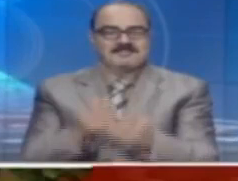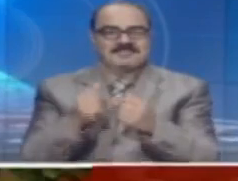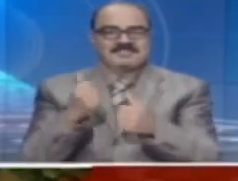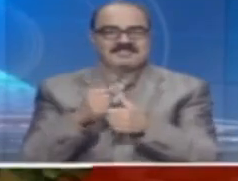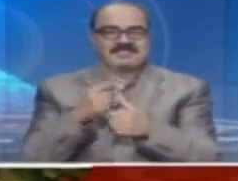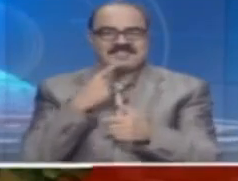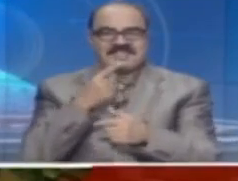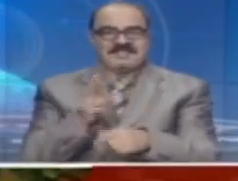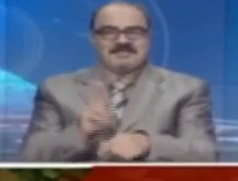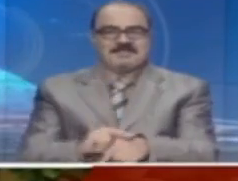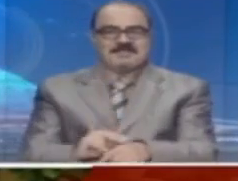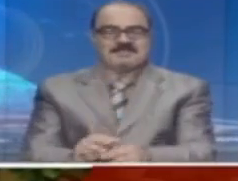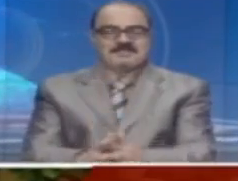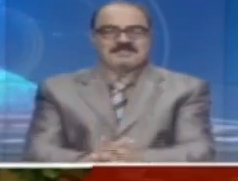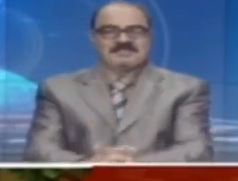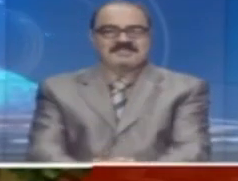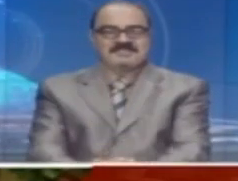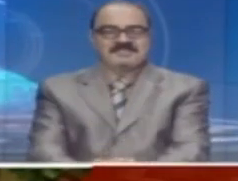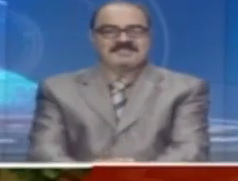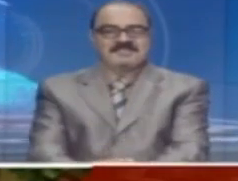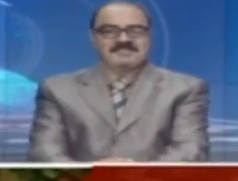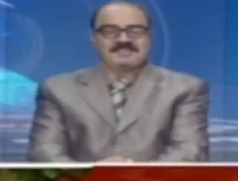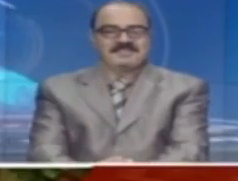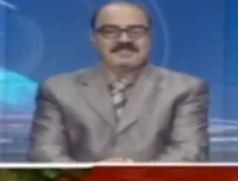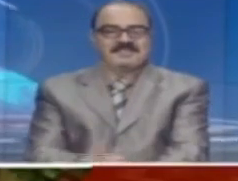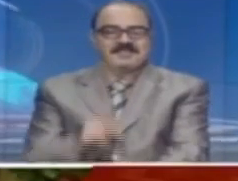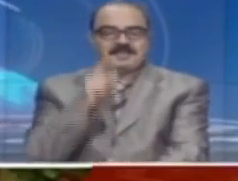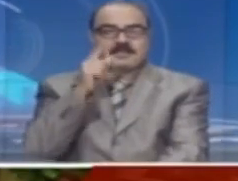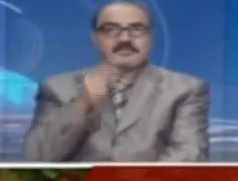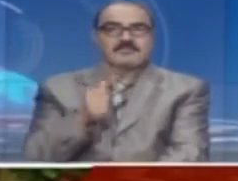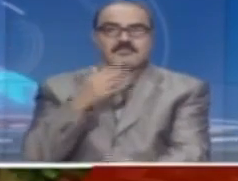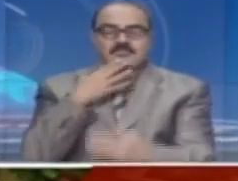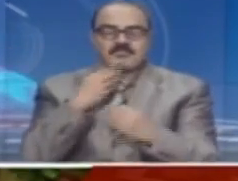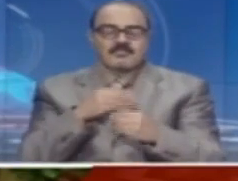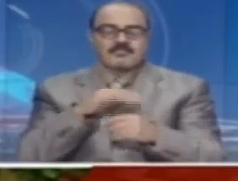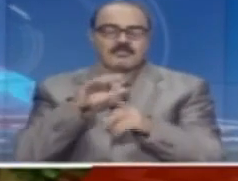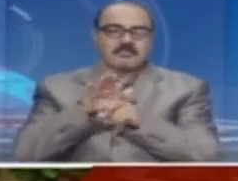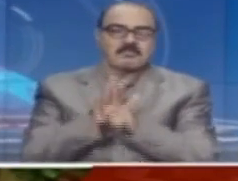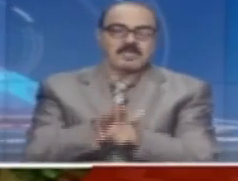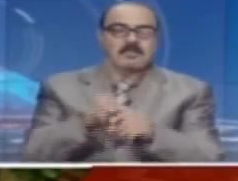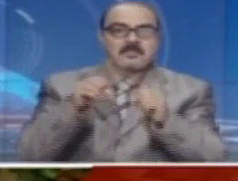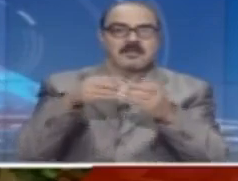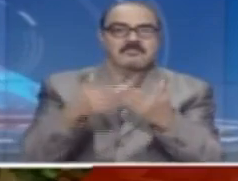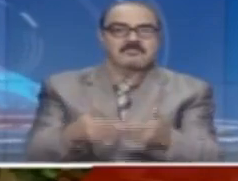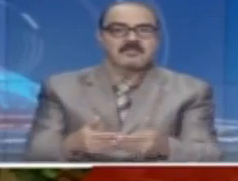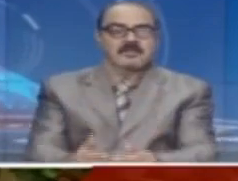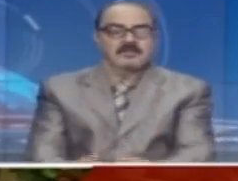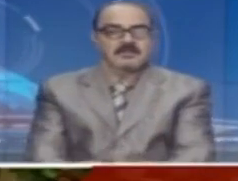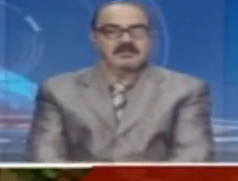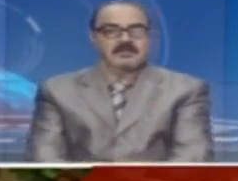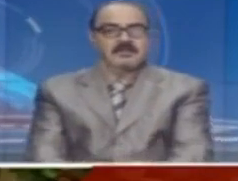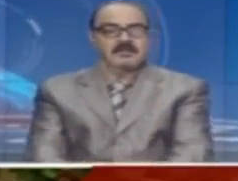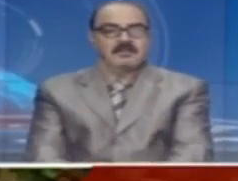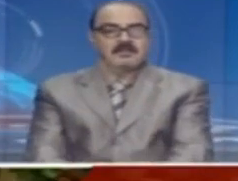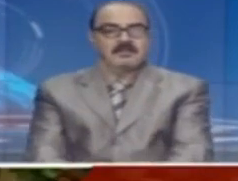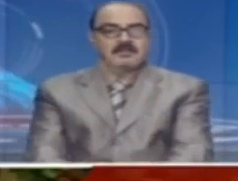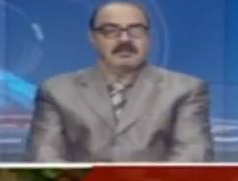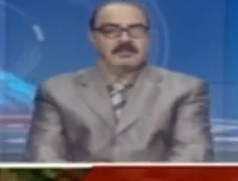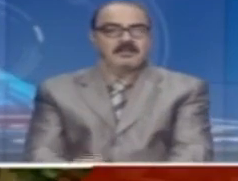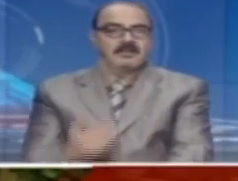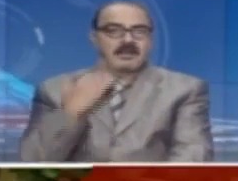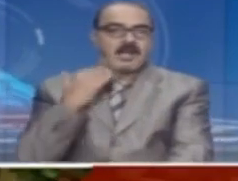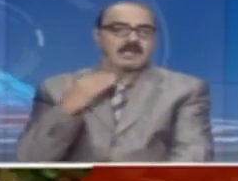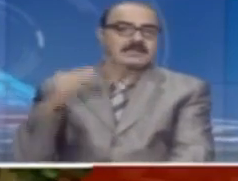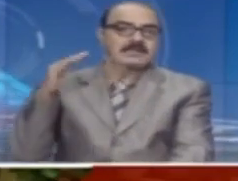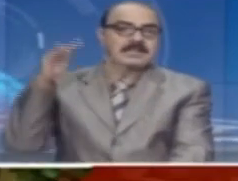بس. استني. اتفضل. عارفه الرضا ربنا يعني ايه؟ ربنا عظيم السماوات